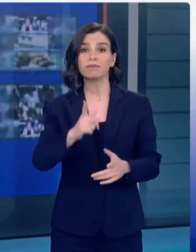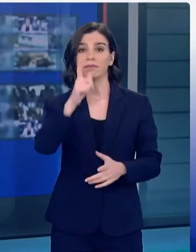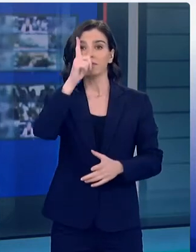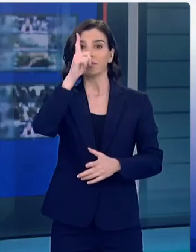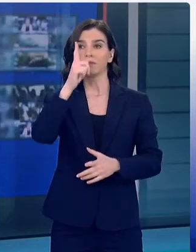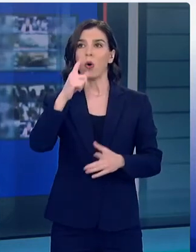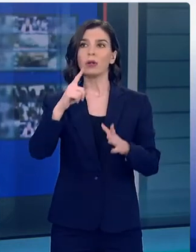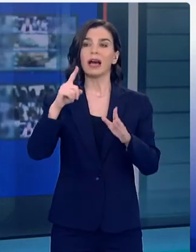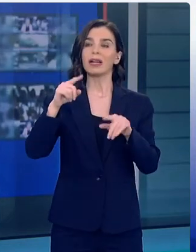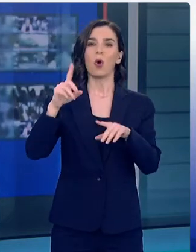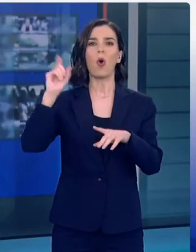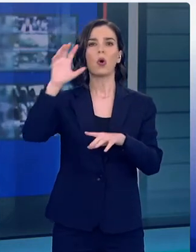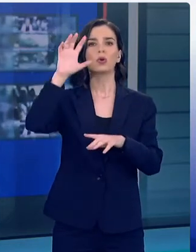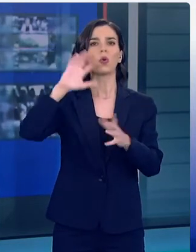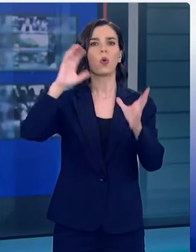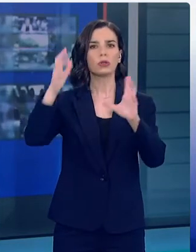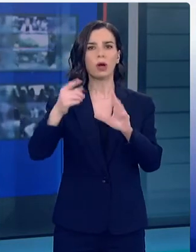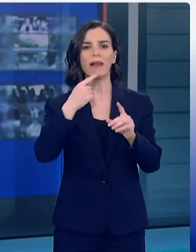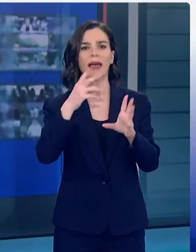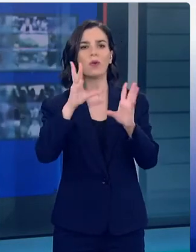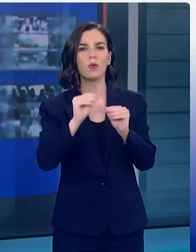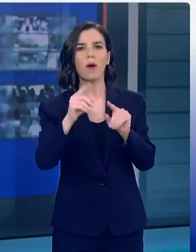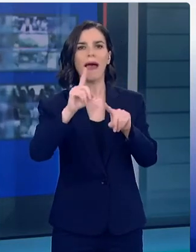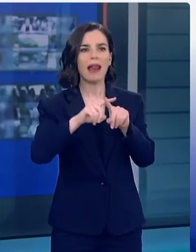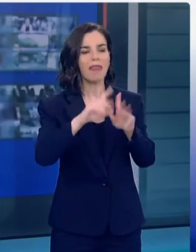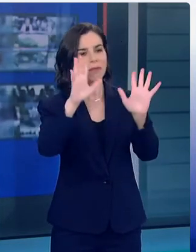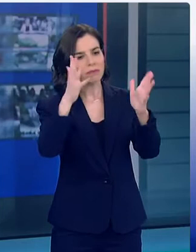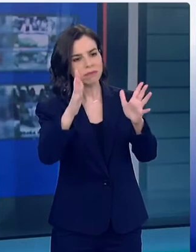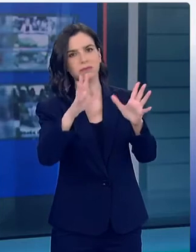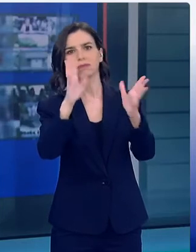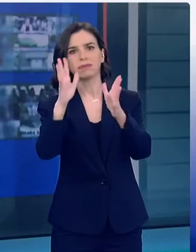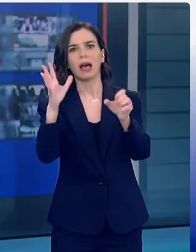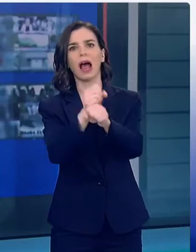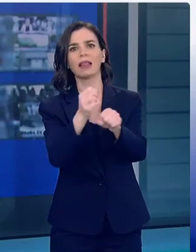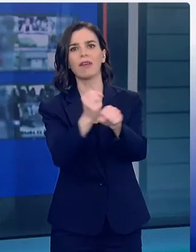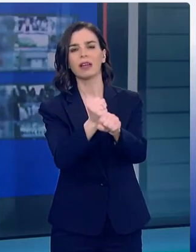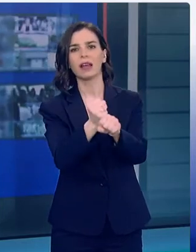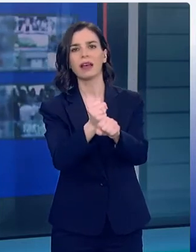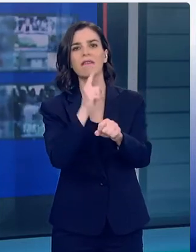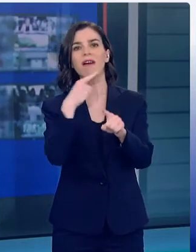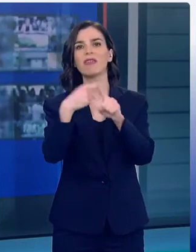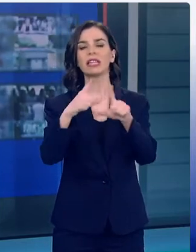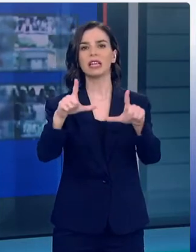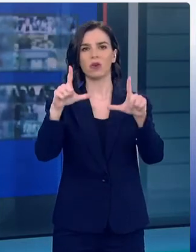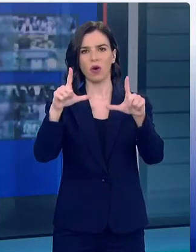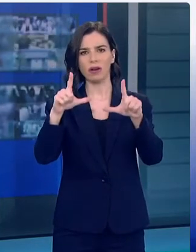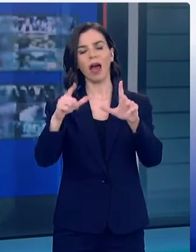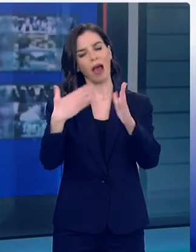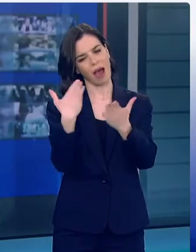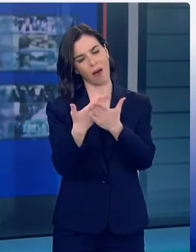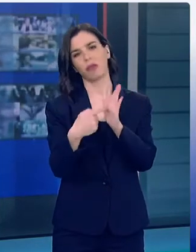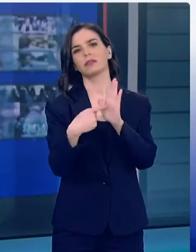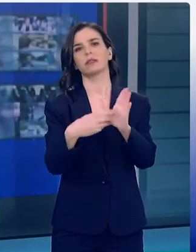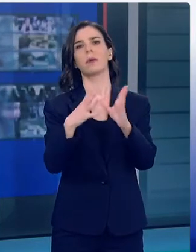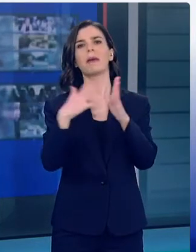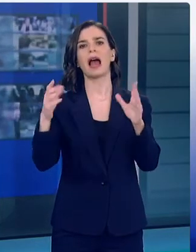σε όλο τον κόσμο ως θετικό παράδειγμα μέσα σε αυτή την γκρίζα πραγματικότητα. Και αυτή η θετική εικόνα επιβεβαιώθηκε και τη Μεγάλη Εβδομάδα,